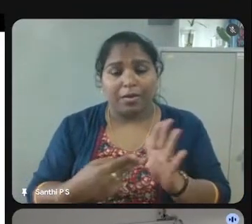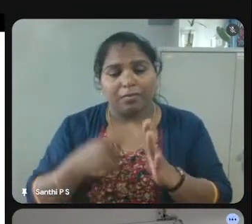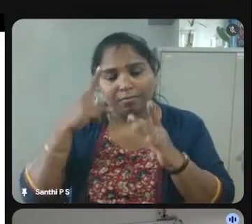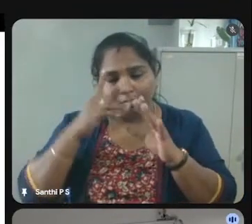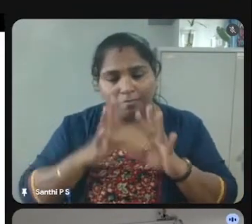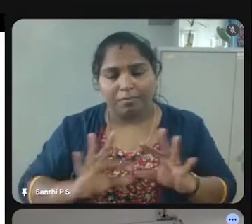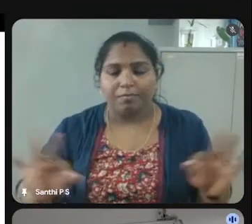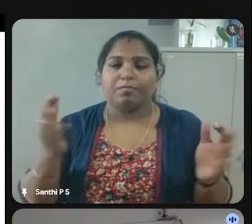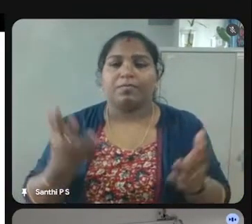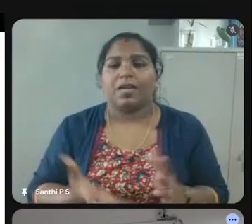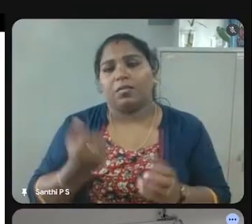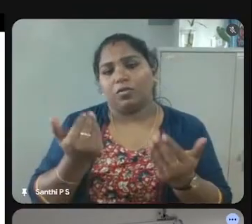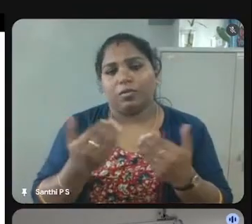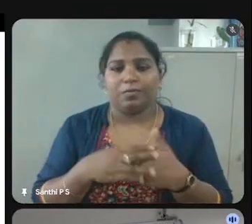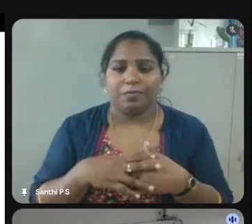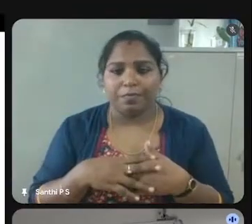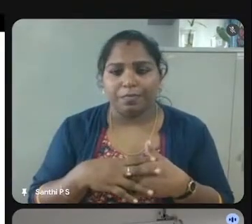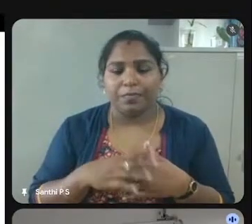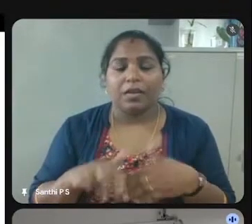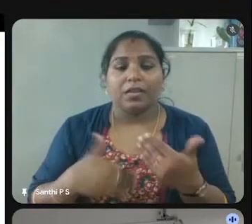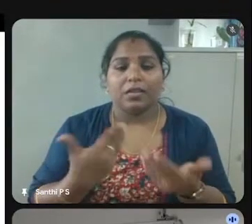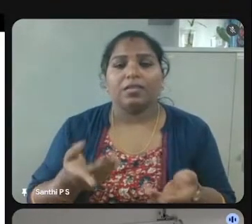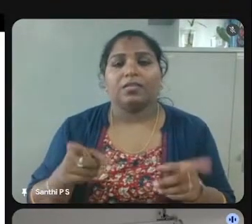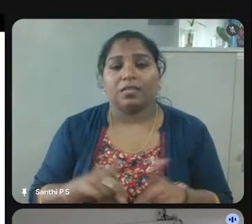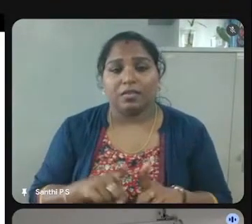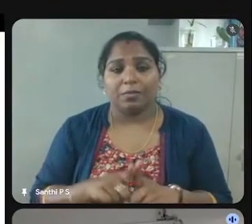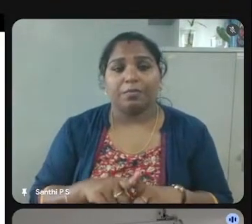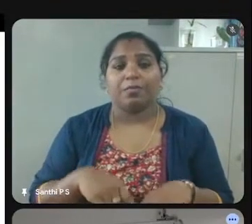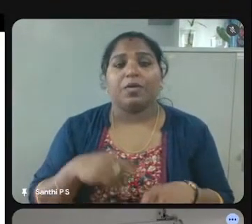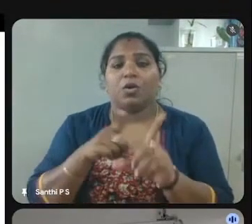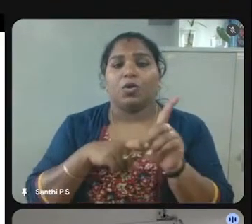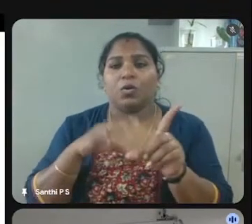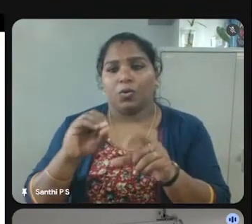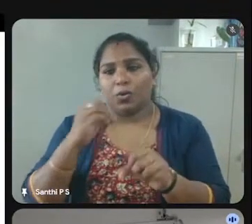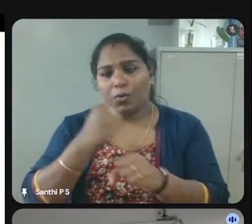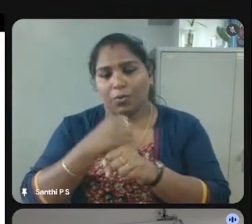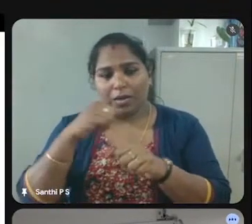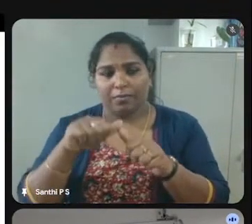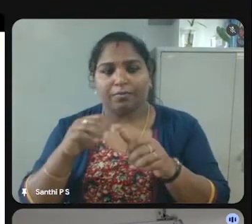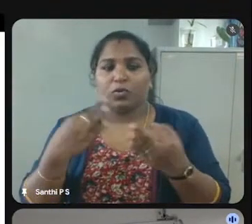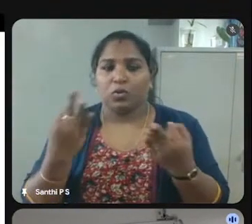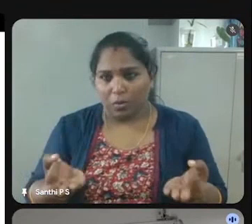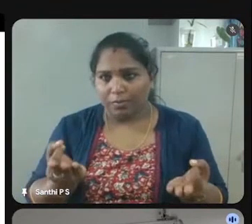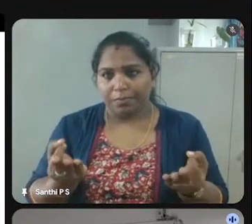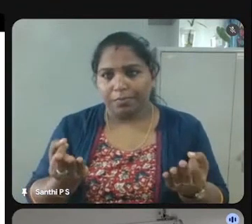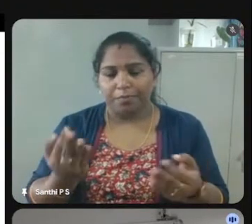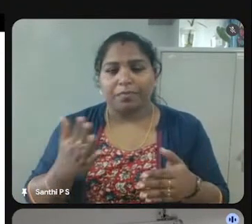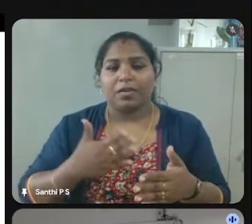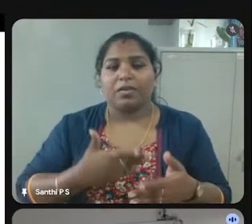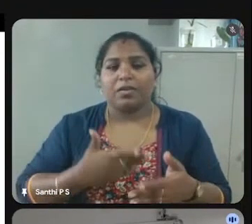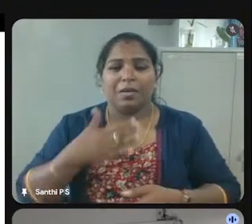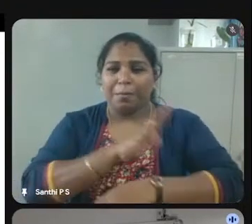കാംനെസ് നമുക്ക് കൊണ്ടുവരാൻ സാധിക്കും. യോഗ, നമുക്ക് എല്ലാവർക്കും അറിയാം യോഗയുടെ പ്രാധാന്യം. യോഗ അതുപോലെ തന്നെ റിലാക്സേഷൻ,